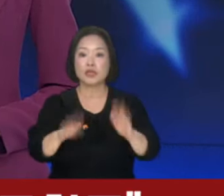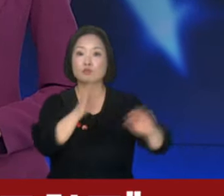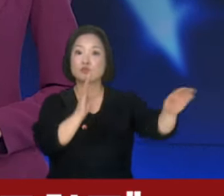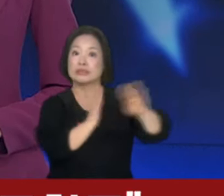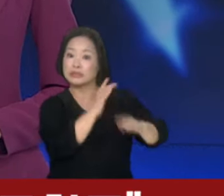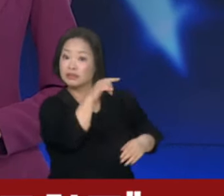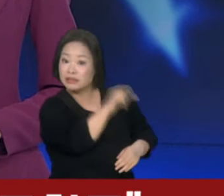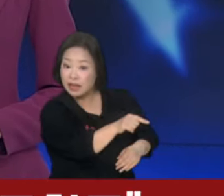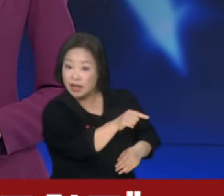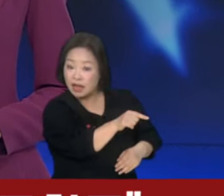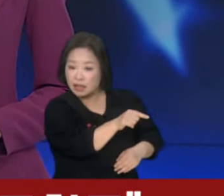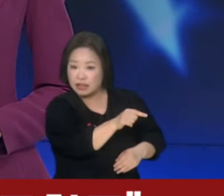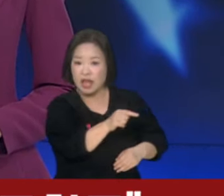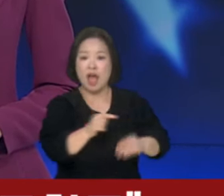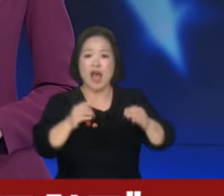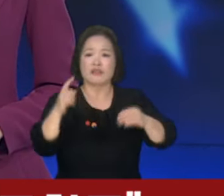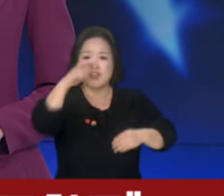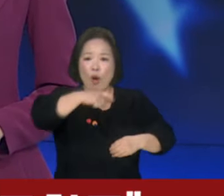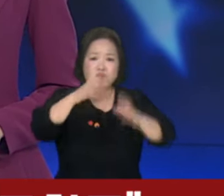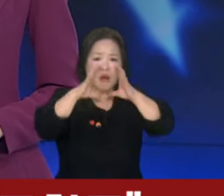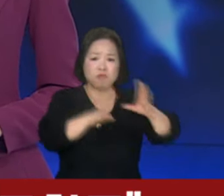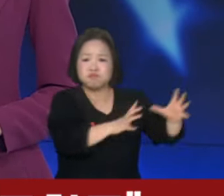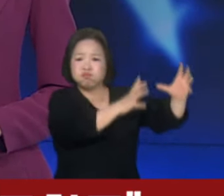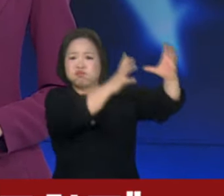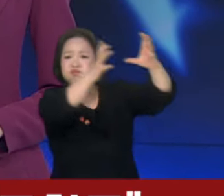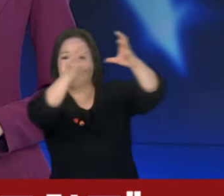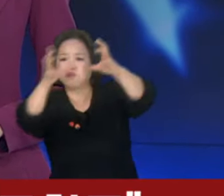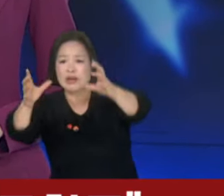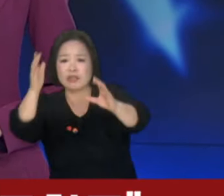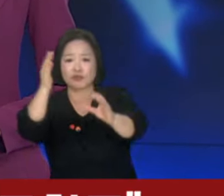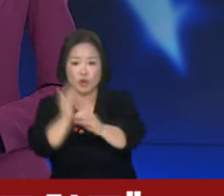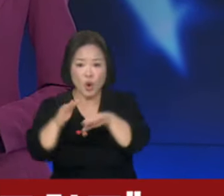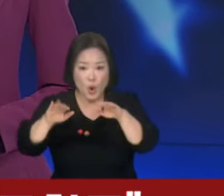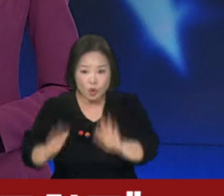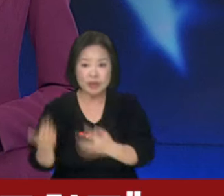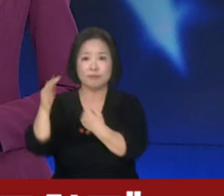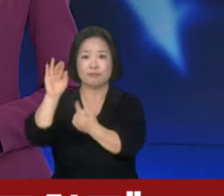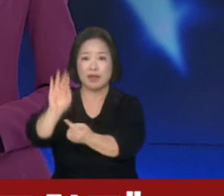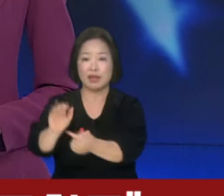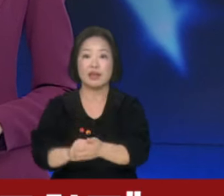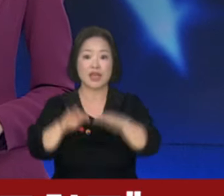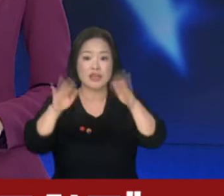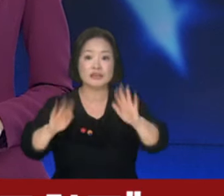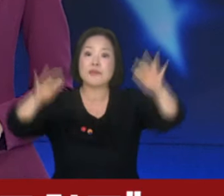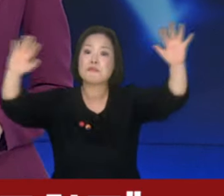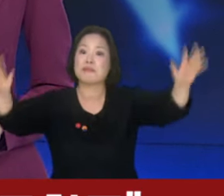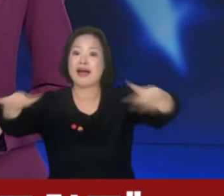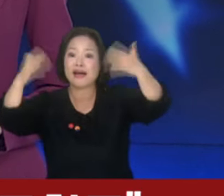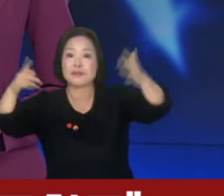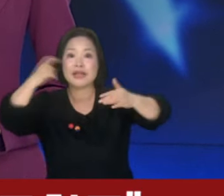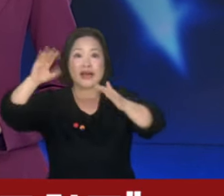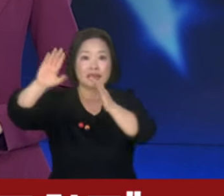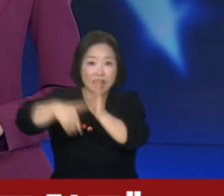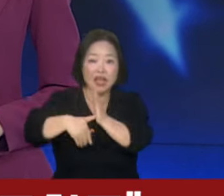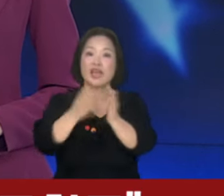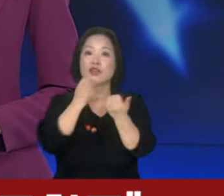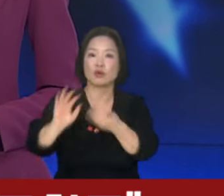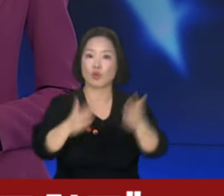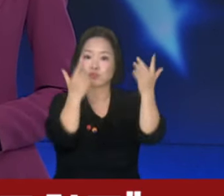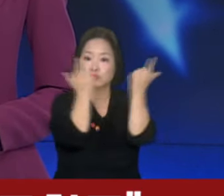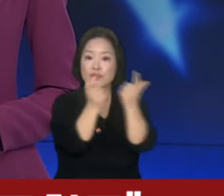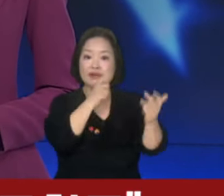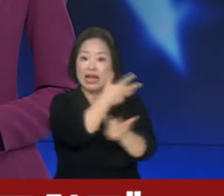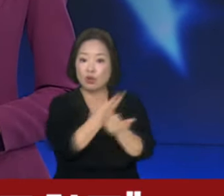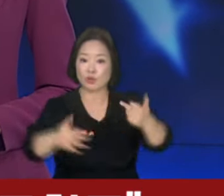북한이 또 대남 쓰레기 풍선을 띄우고 있다고 합동 참모 본부가 오늘 밝혔습니다 현재 풍향을 고려하면 경기도 북부와